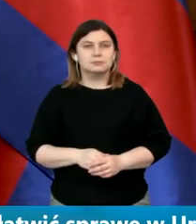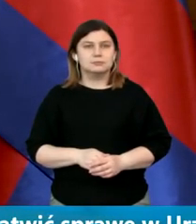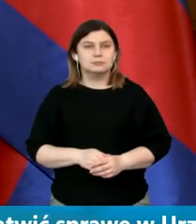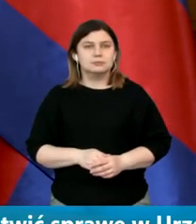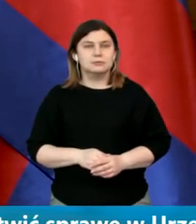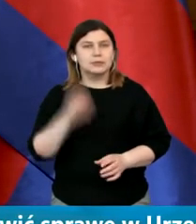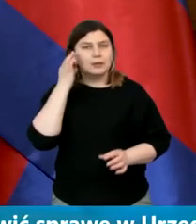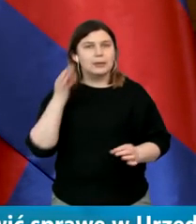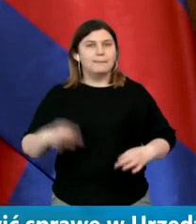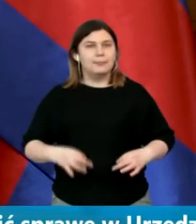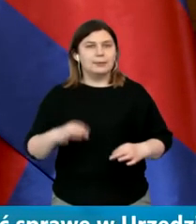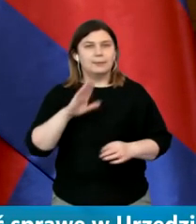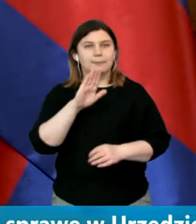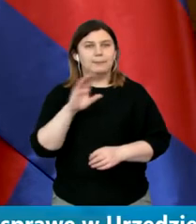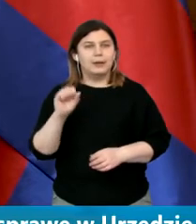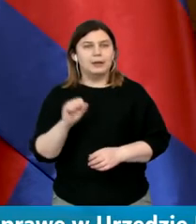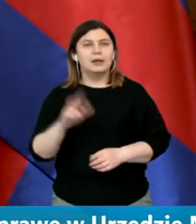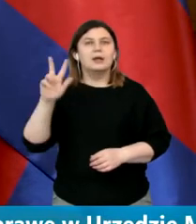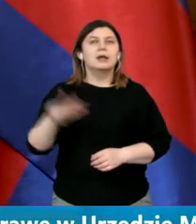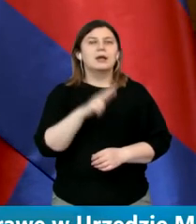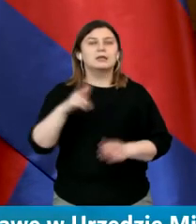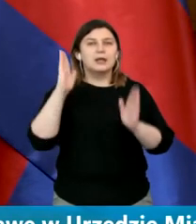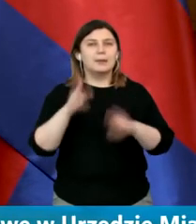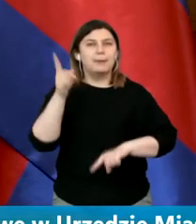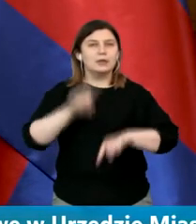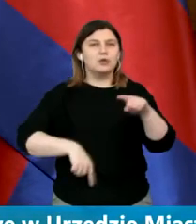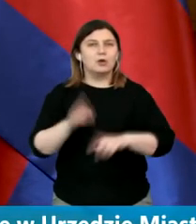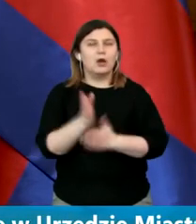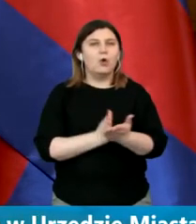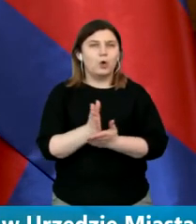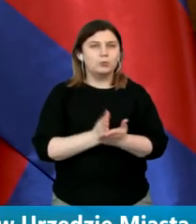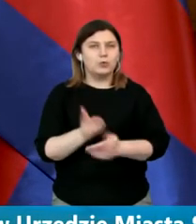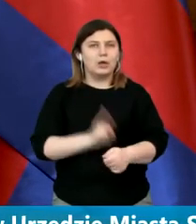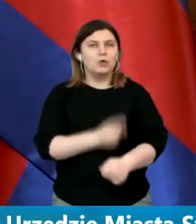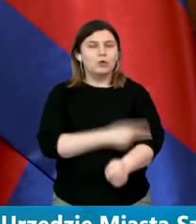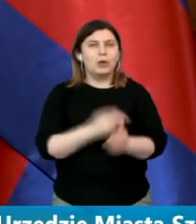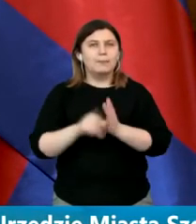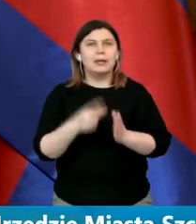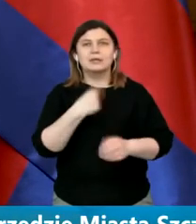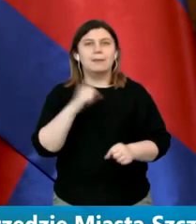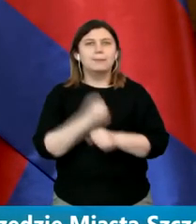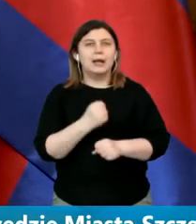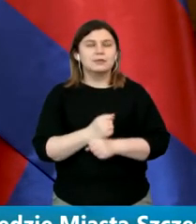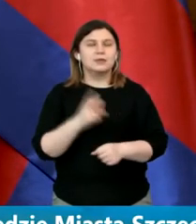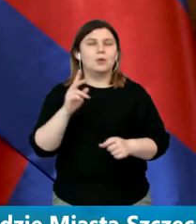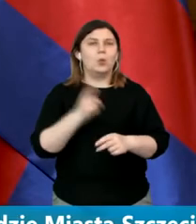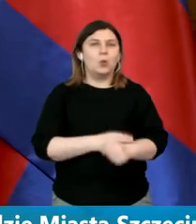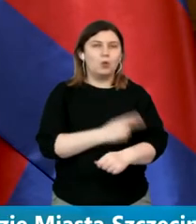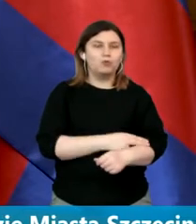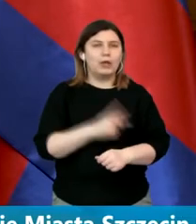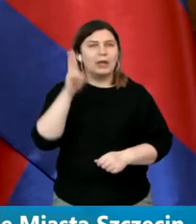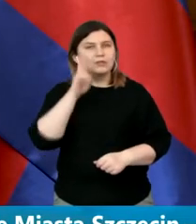Pani Bea. Kiedy będzie normalna obsługa klienta w Urzędzie Miasta? Nie pracują tylko urzędy i instytucje państwowe za pieniądze